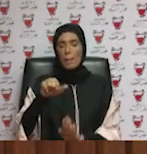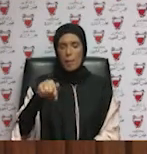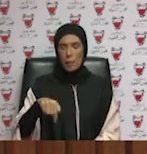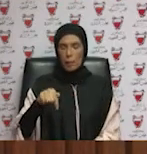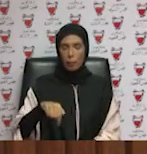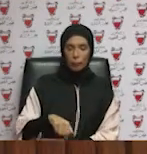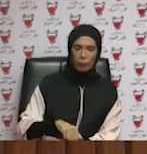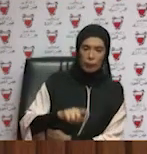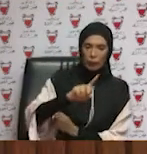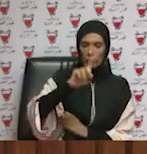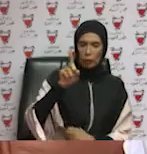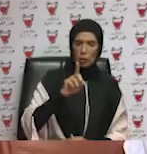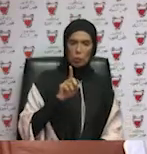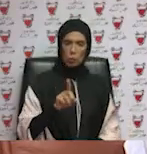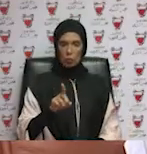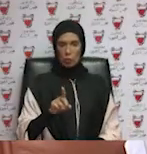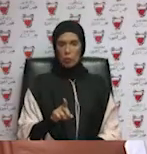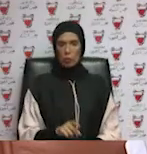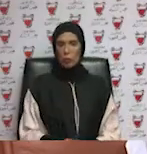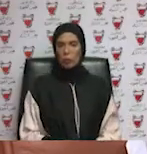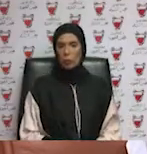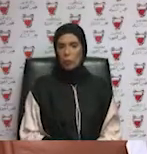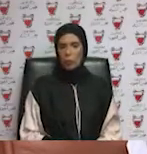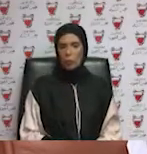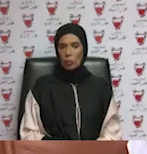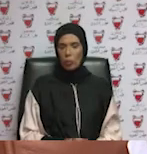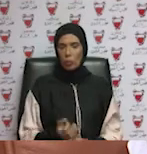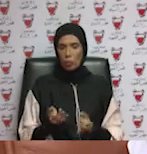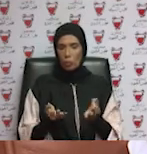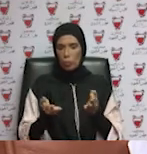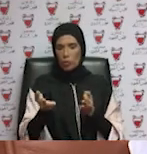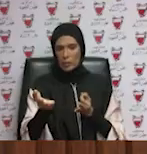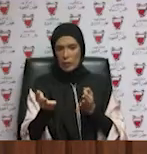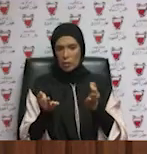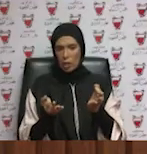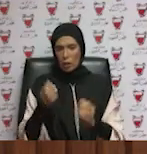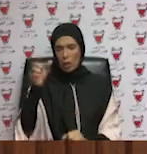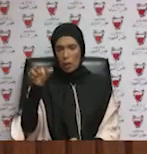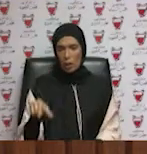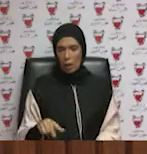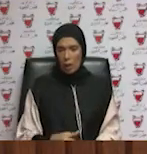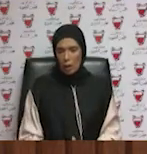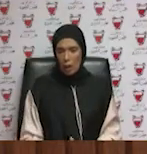الحقيقة السؤال اللي حبيت أسأله سعادة المستشار قبل ما نمشي،